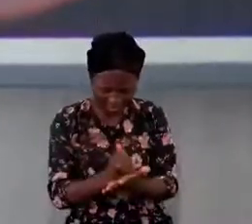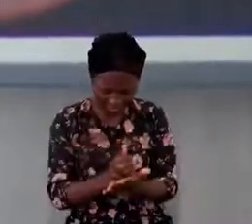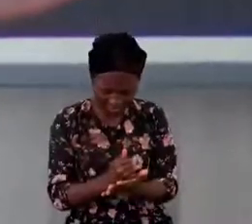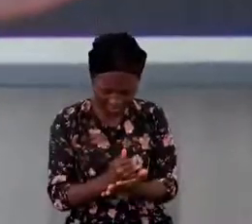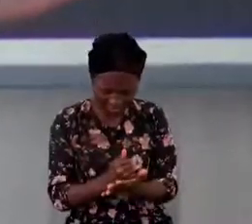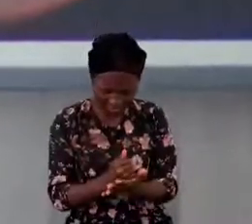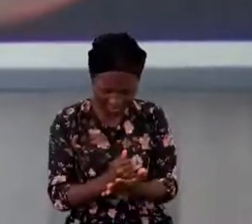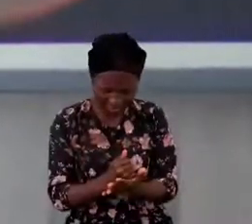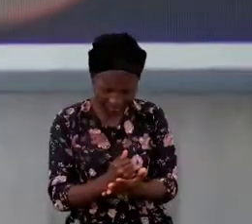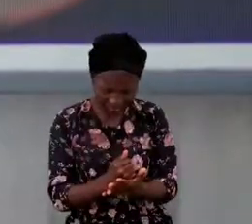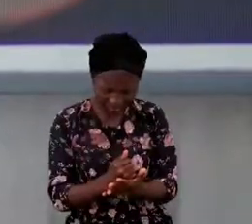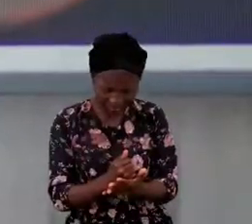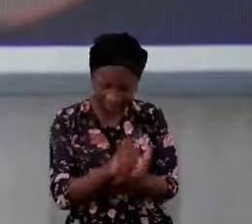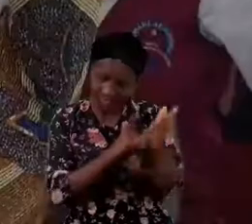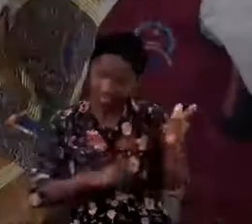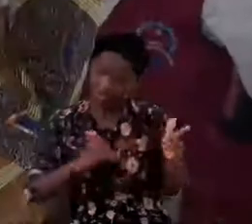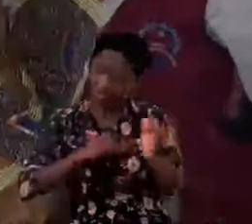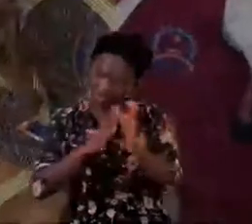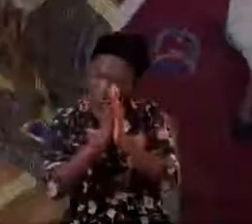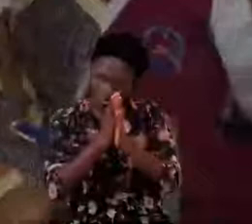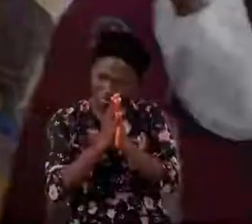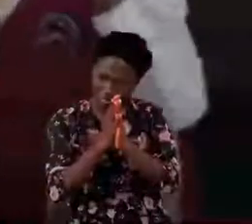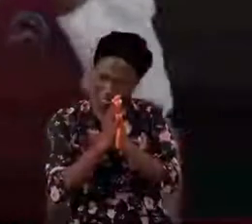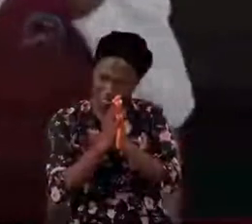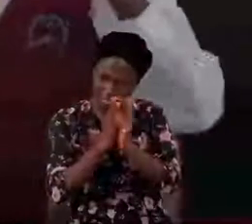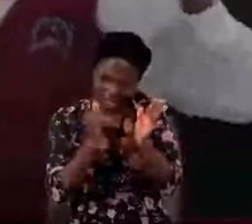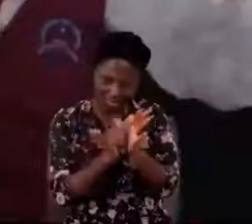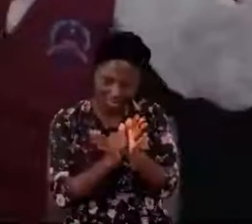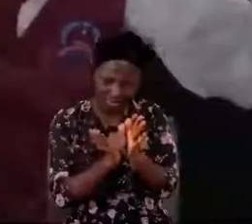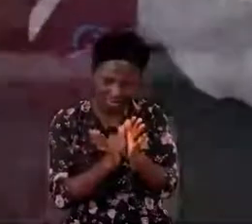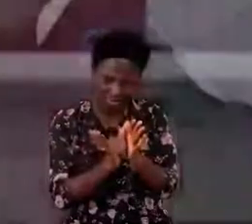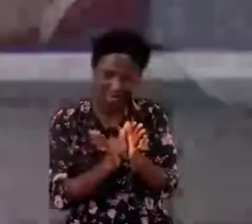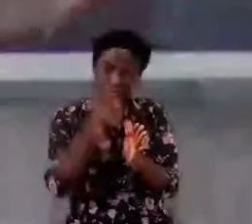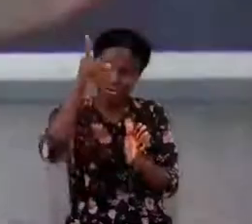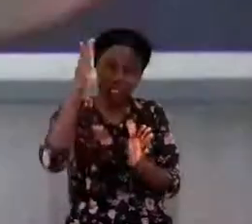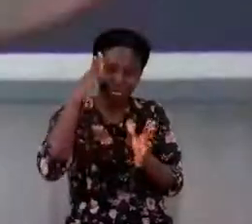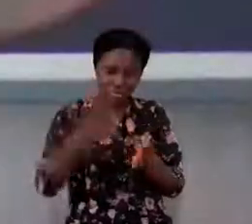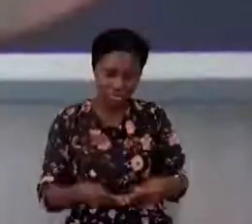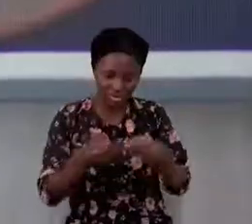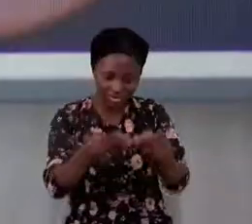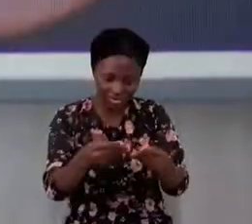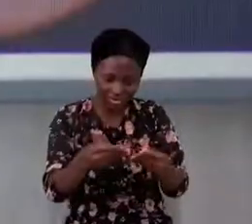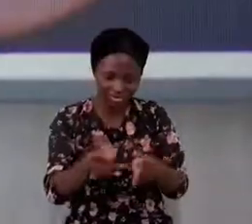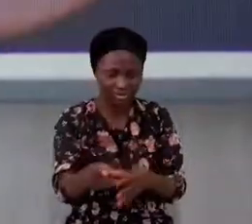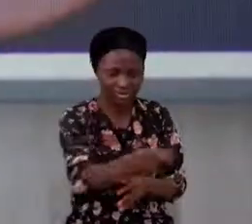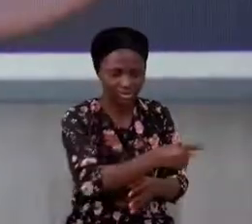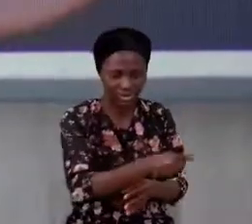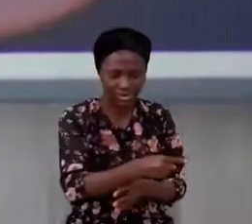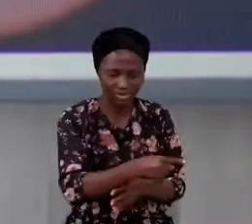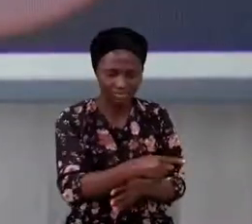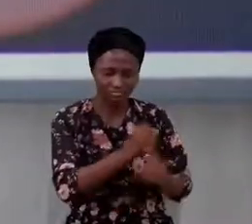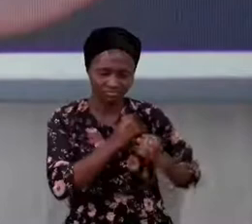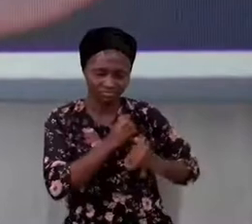que tu leur accordes la fortification, le renforcement, la force,